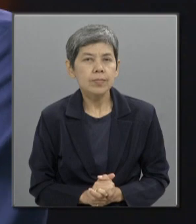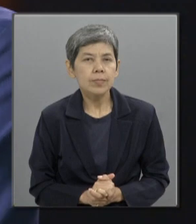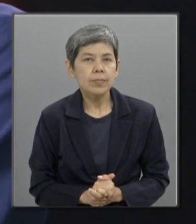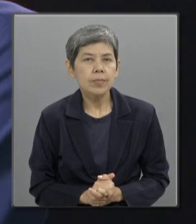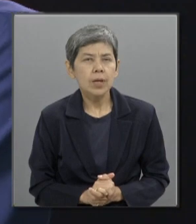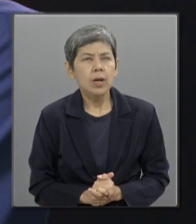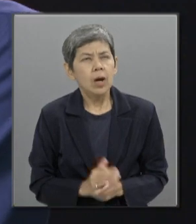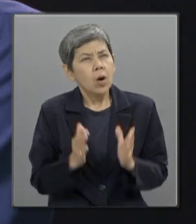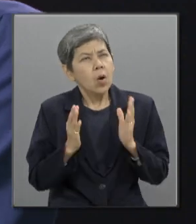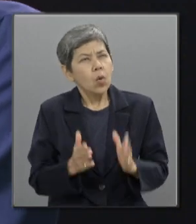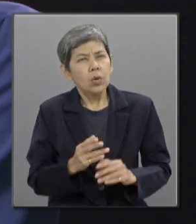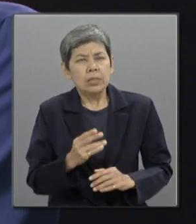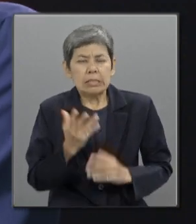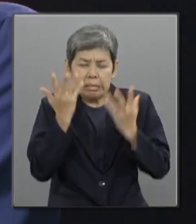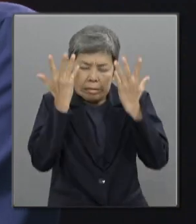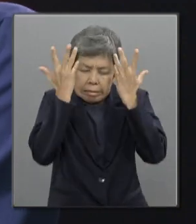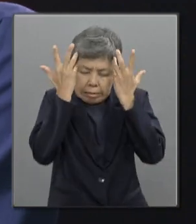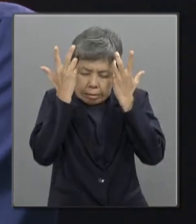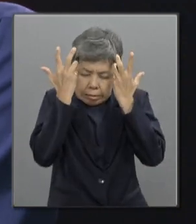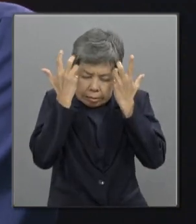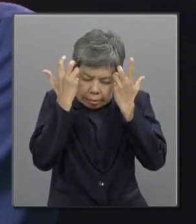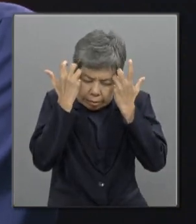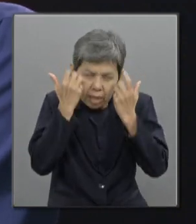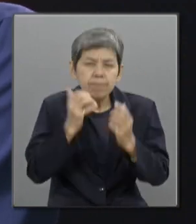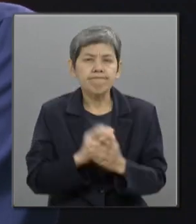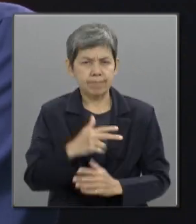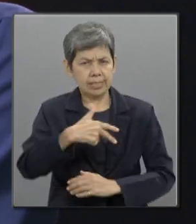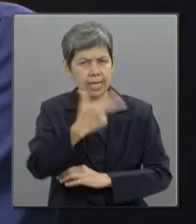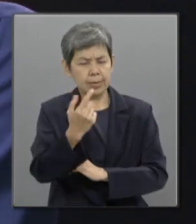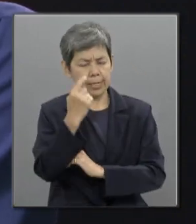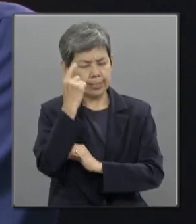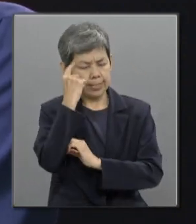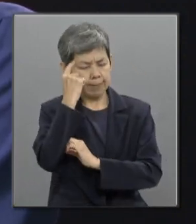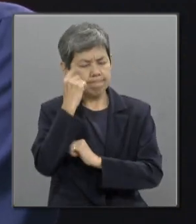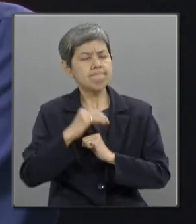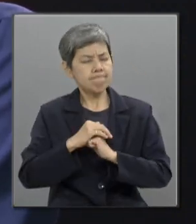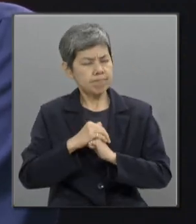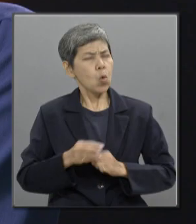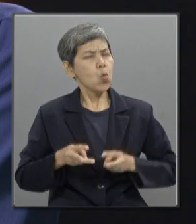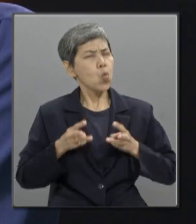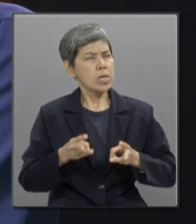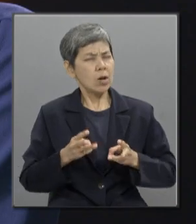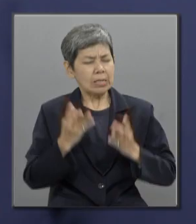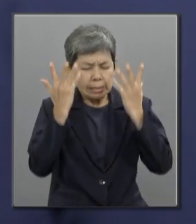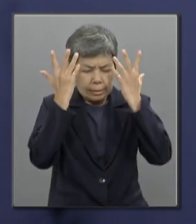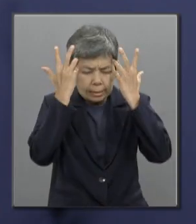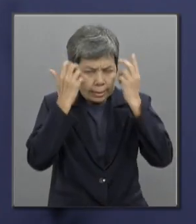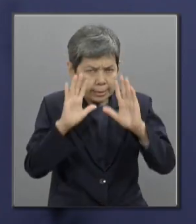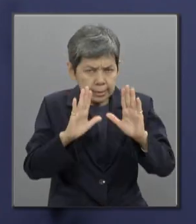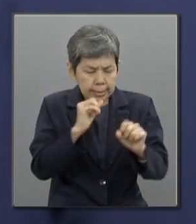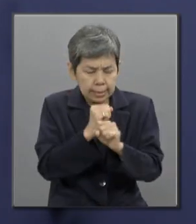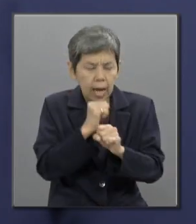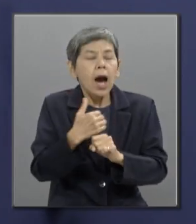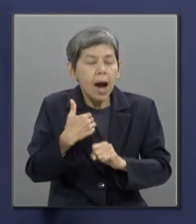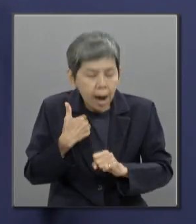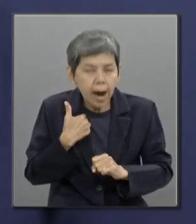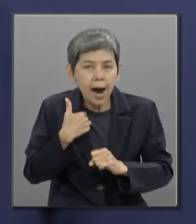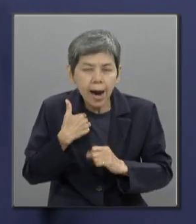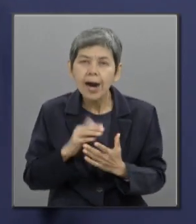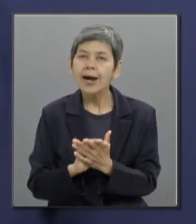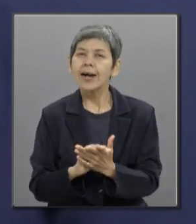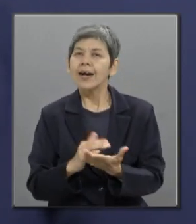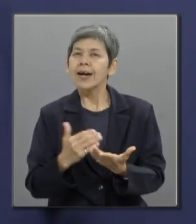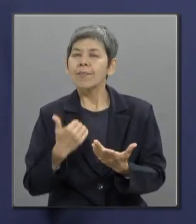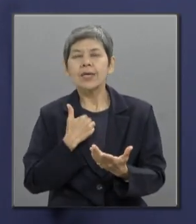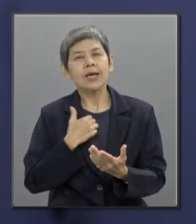คนคงจะรู้สึกเครียดไทยพีบีเอสอาจจะต้องเริ่มคิดว่าจะทำไงให้คนหายเครียดอาจจะมีบางส่วนที่ให้